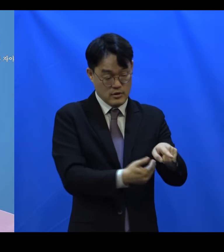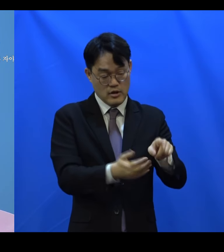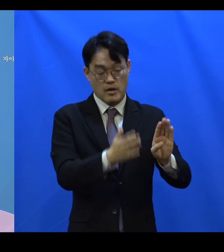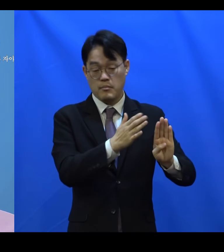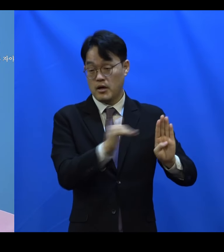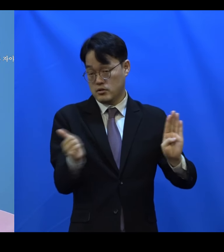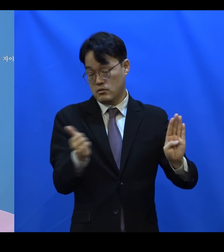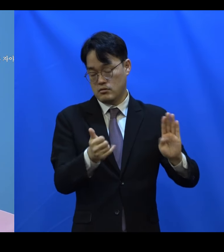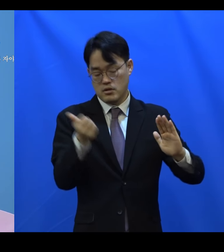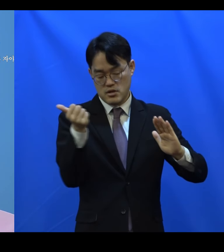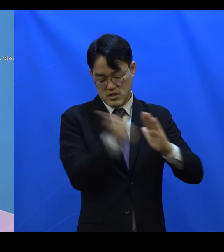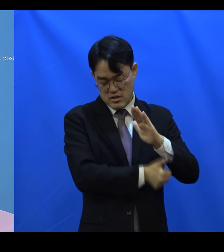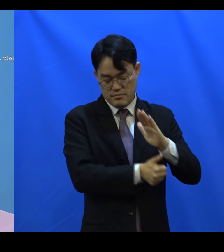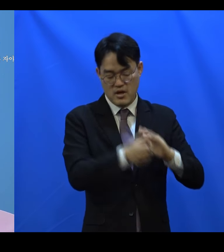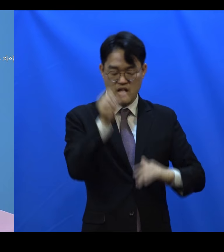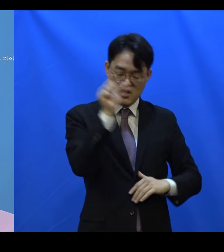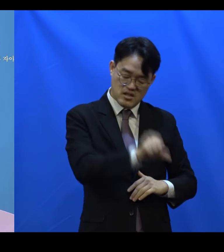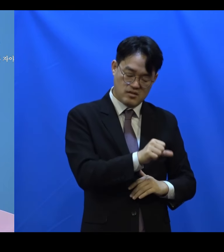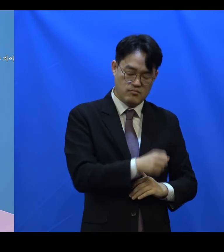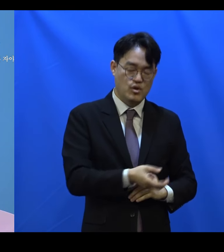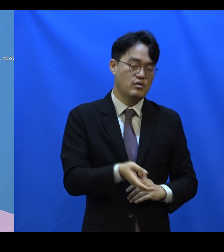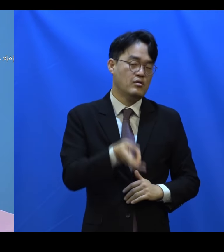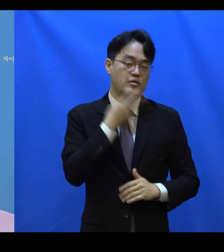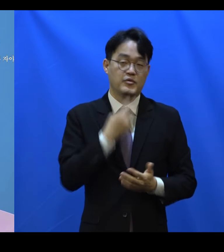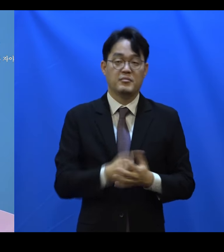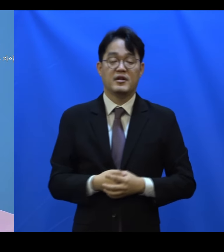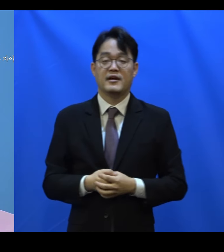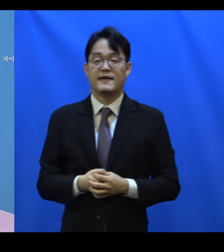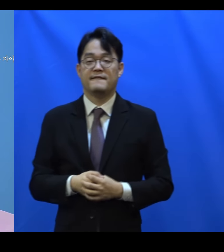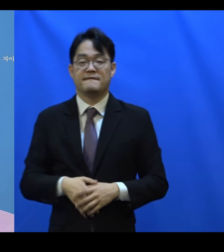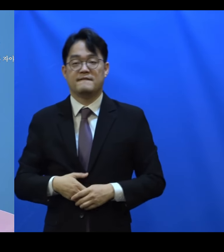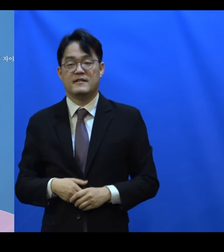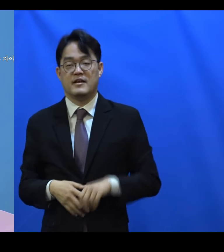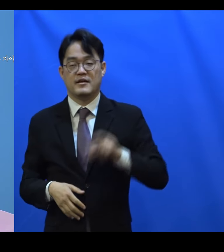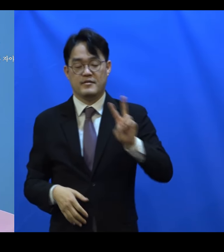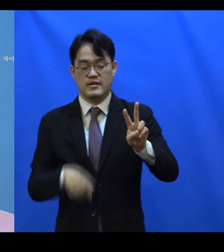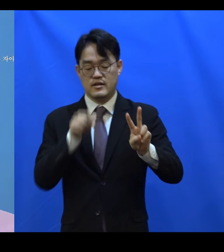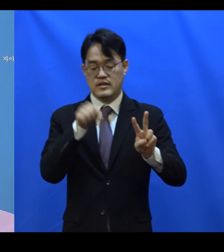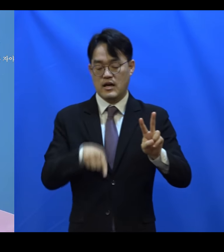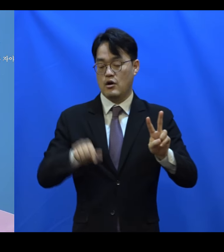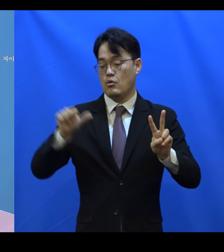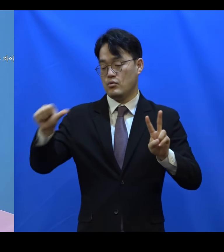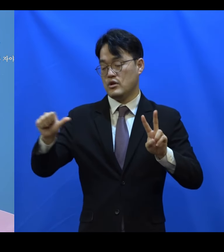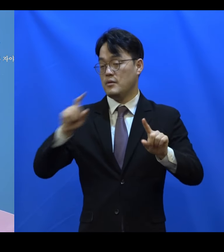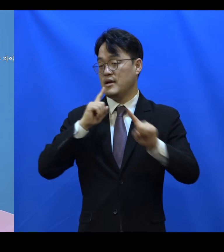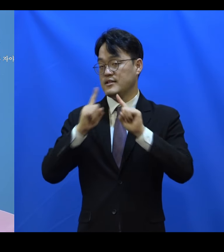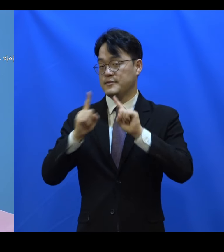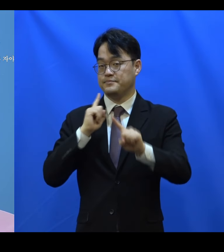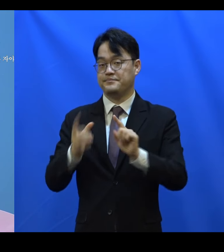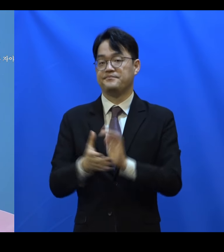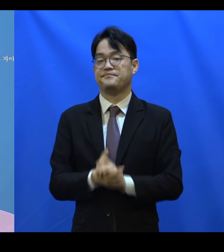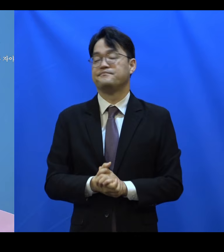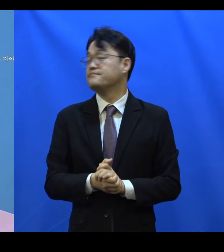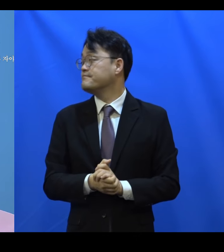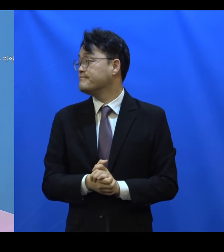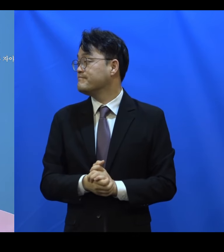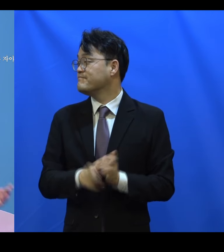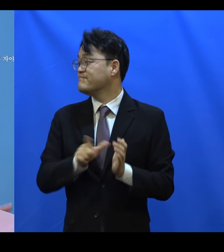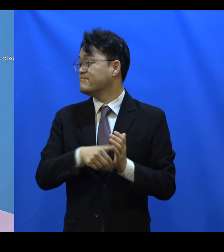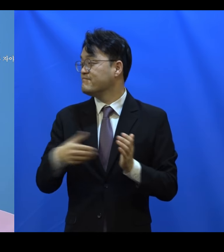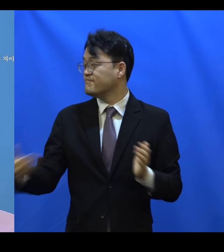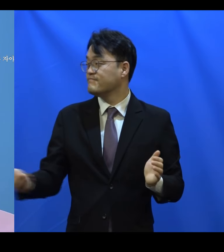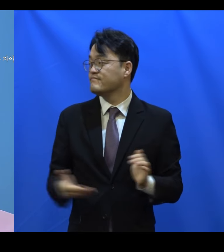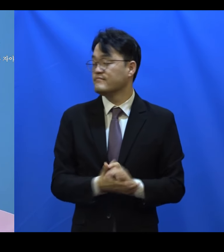자, 5절로 넘어갑니다. 이 내용이 많아서 큰일 났네. 오늘 7절까지 가야 되는데 시간이 점점 다가옵니다.